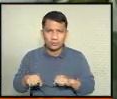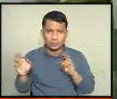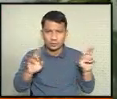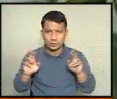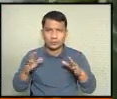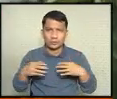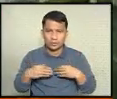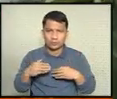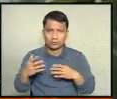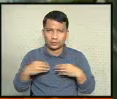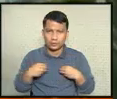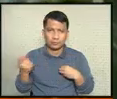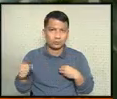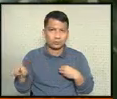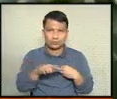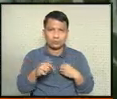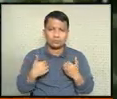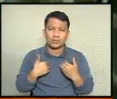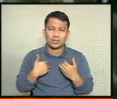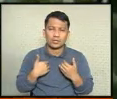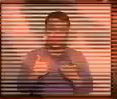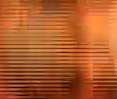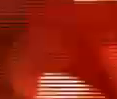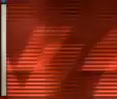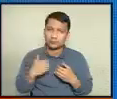to accommodate and check on our kababayan.